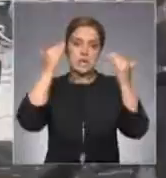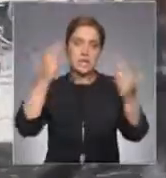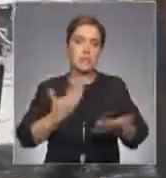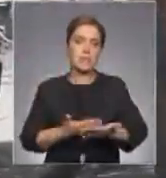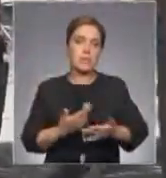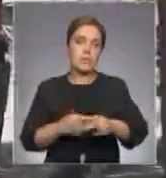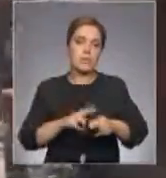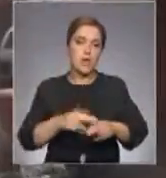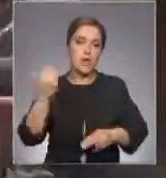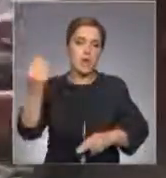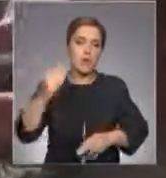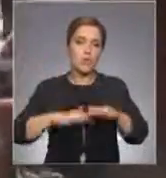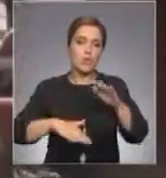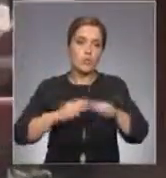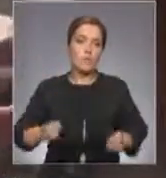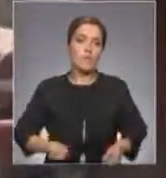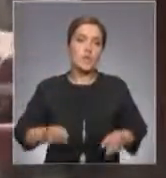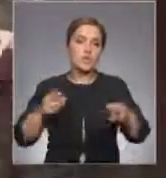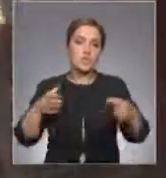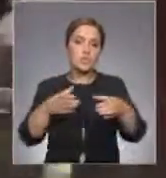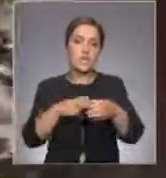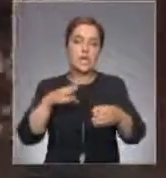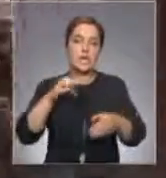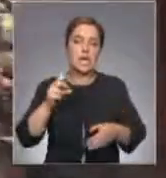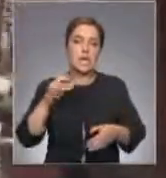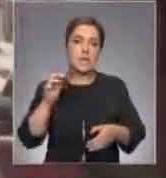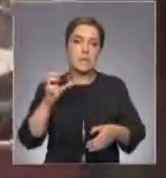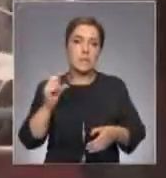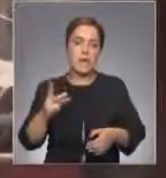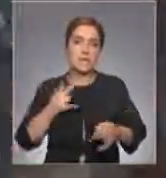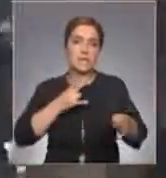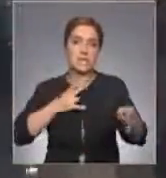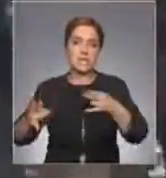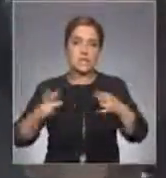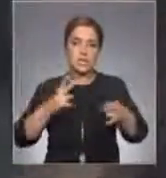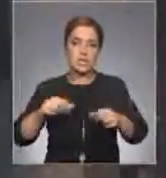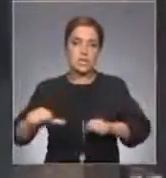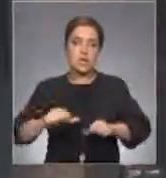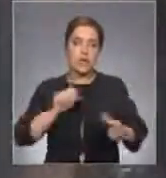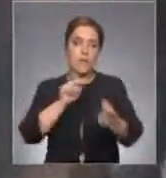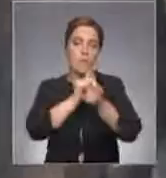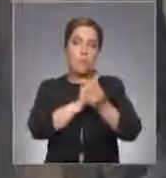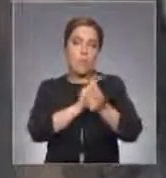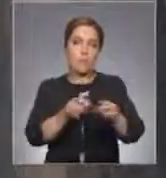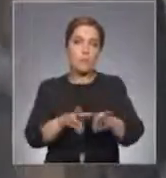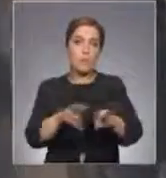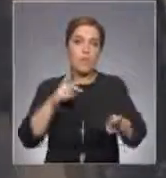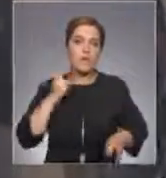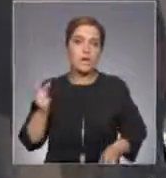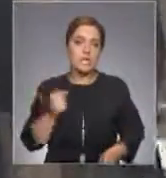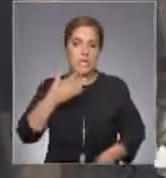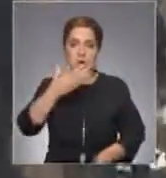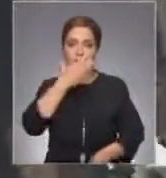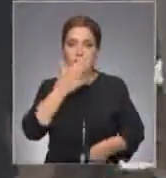возможным. Предположительно, это дело рук радикального движения «Талибан». С экстремистами борются правительственные войска